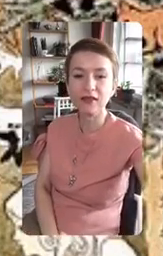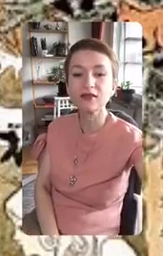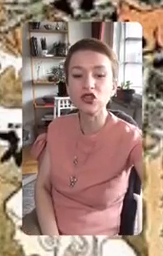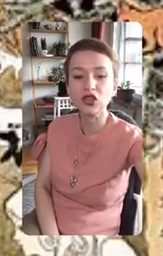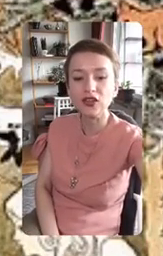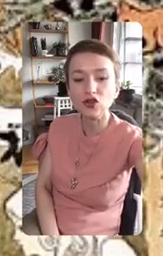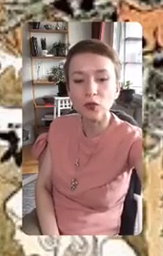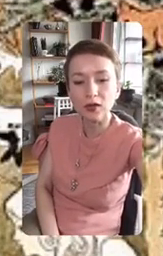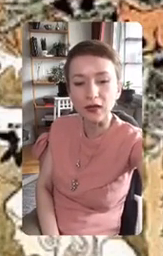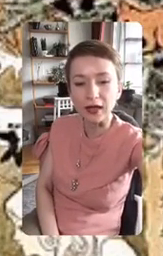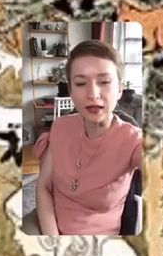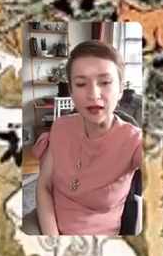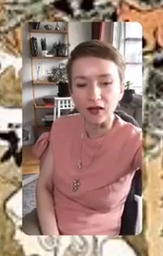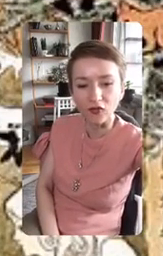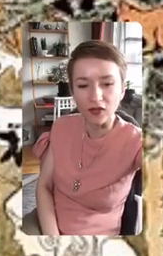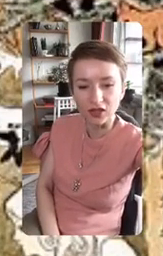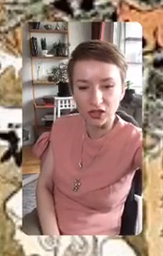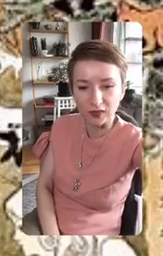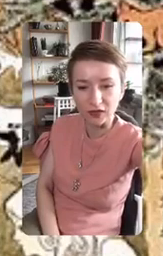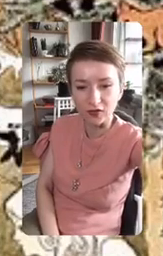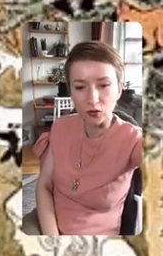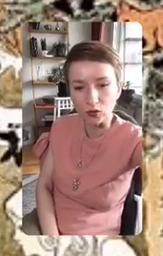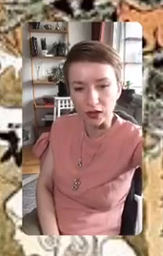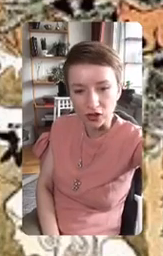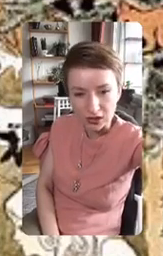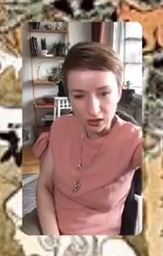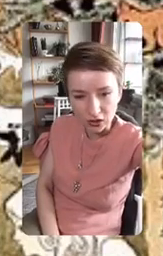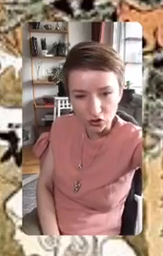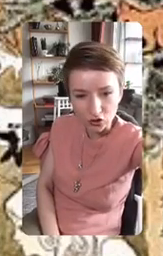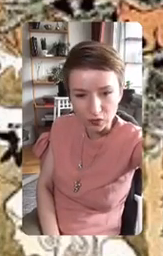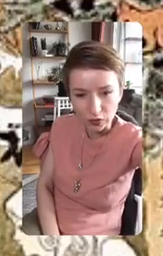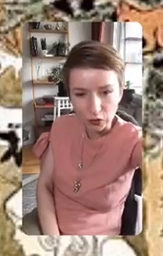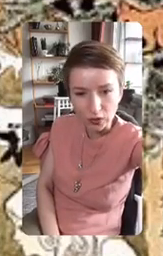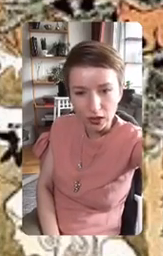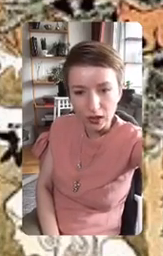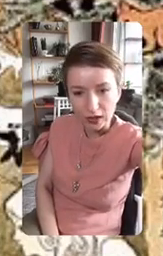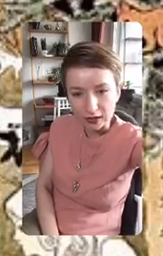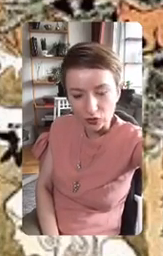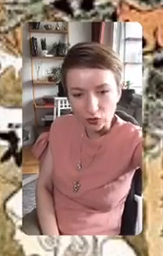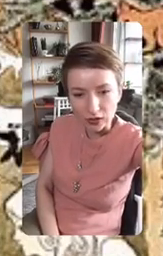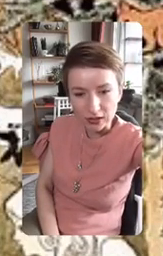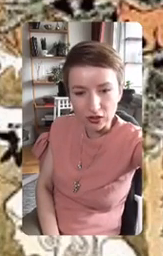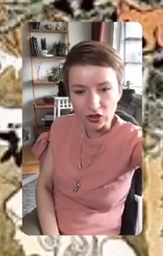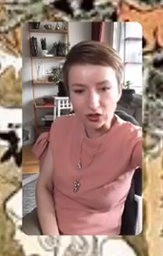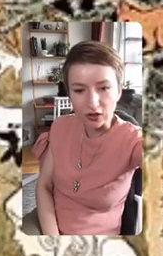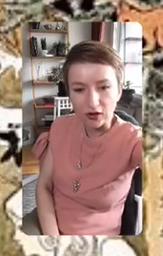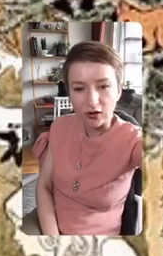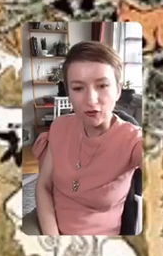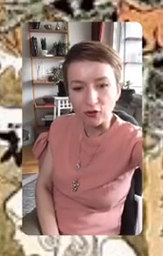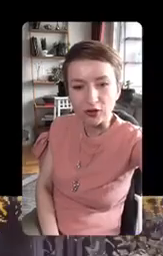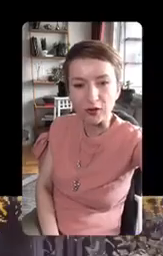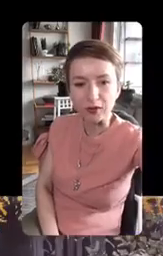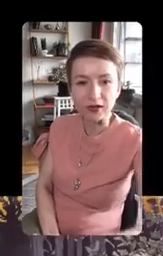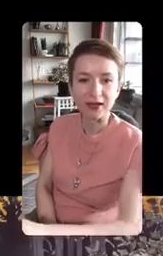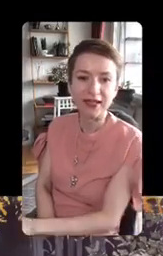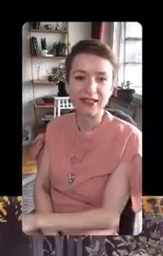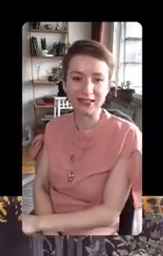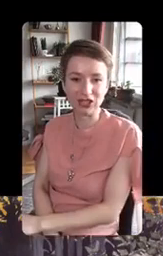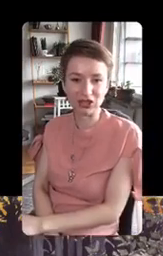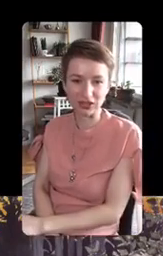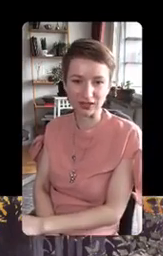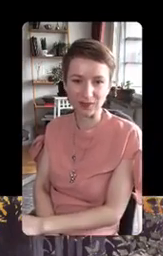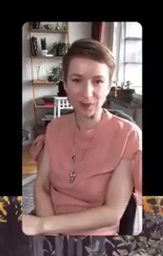ангел и встречает Томптона. Это волшебная фигура. Сейчас я еще смотрю, где тут у нас детишки. Вот,